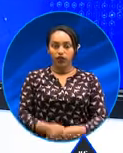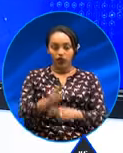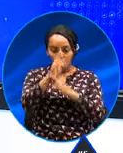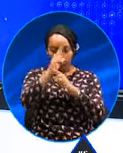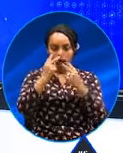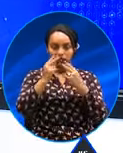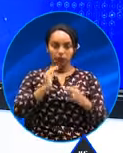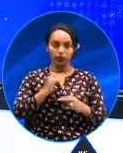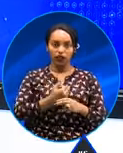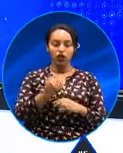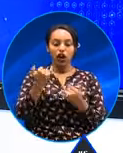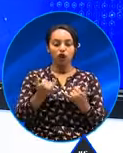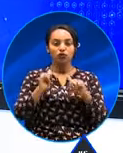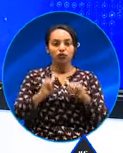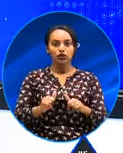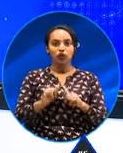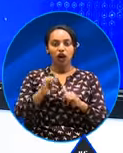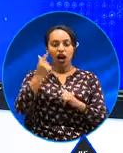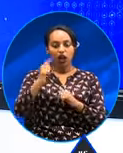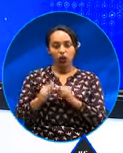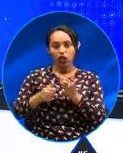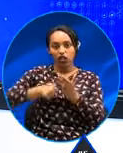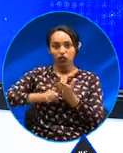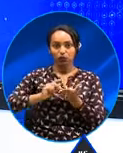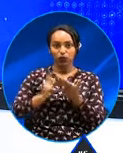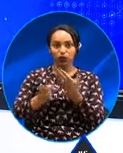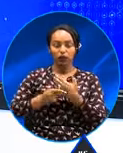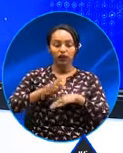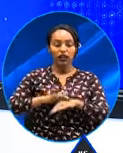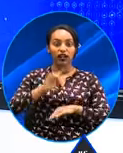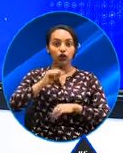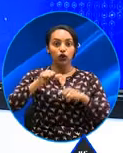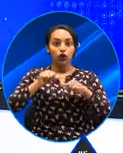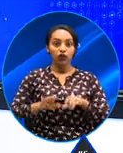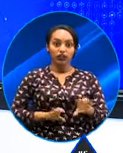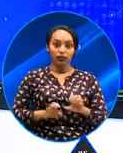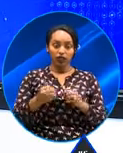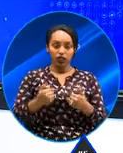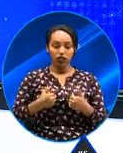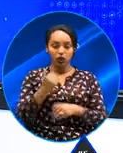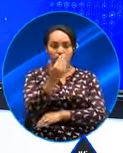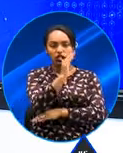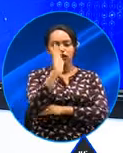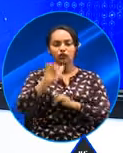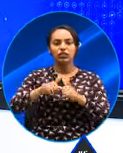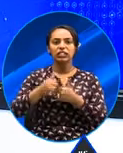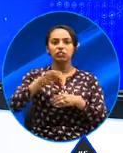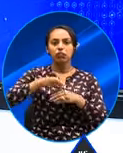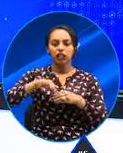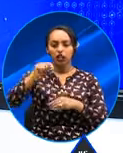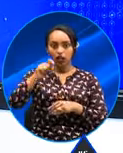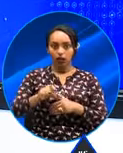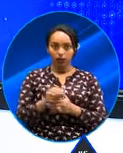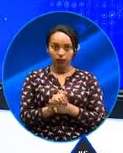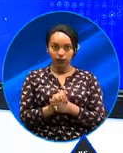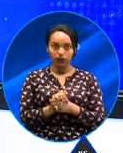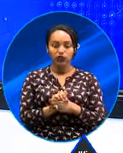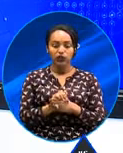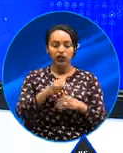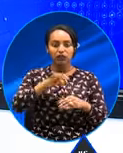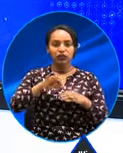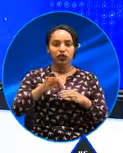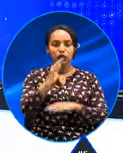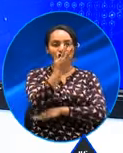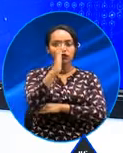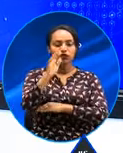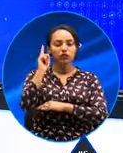ክቡራን ተመልካቾቻችን አሁንም እዚሁ የአረንጓዴ አሻራ መርሃ ግብር ላይ ቆይታ እናደርጋለን። ችግኞች እንዴት መተከል አለባቸው፣